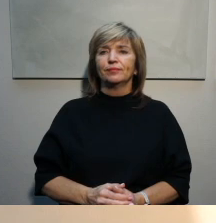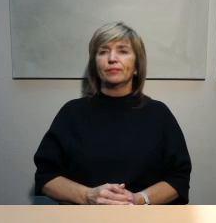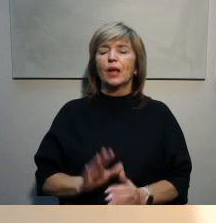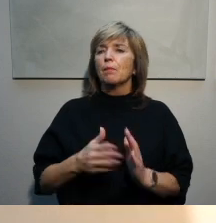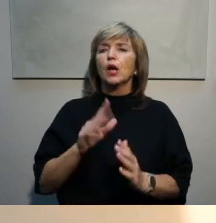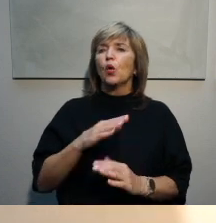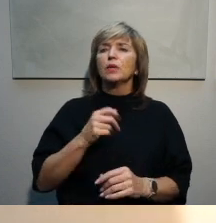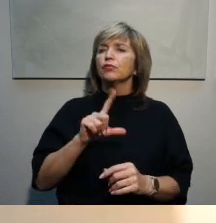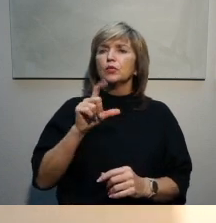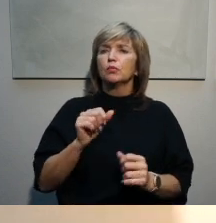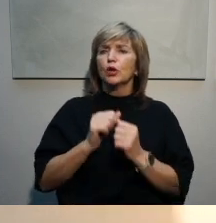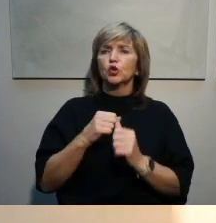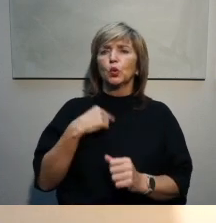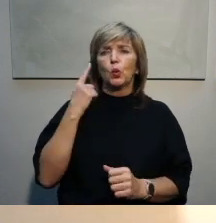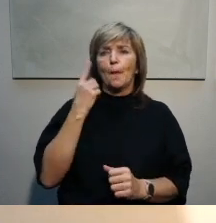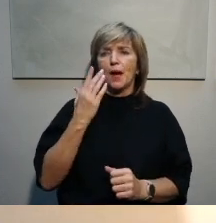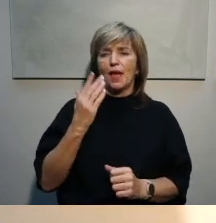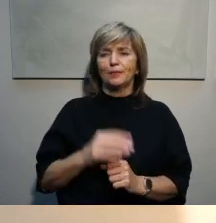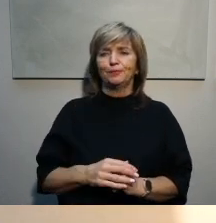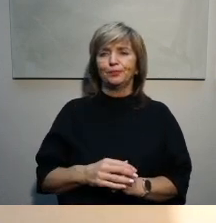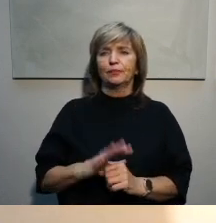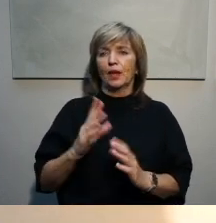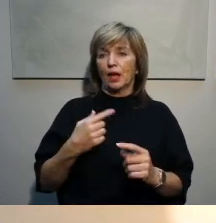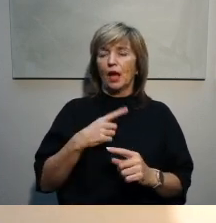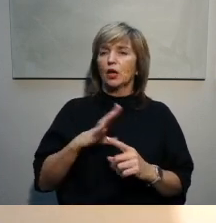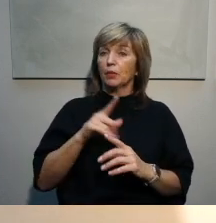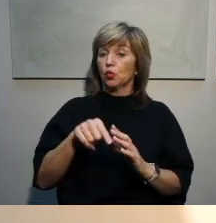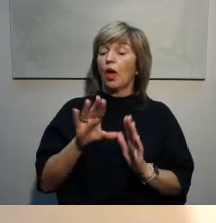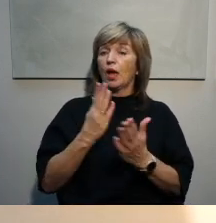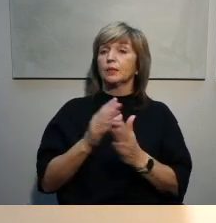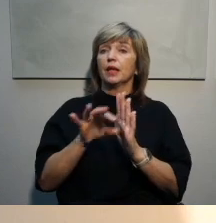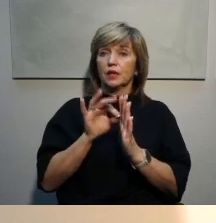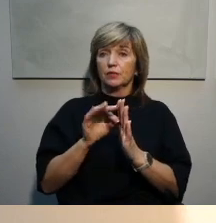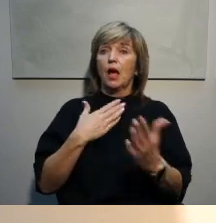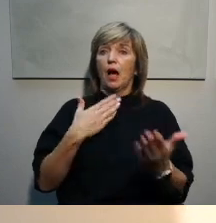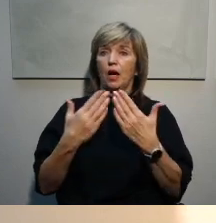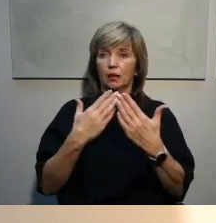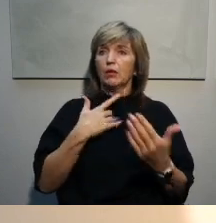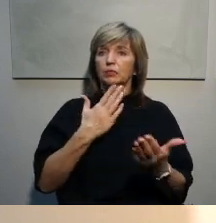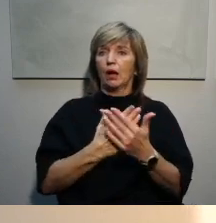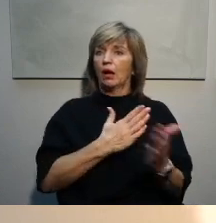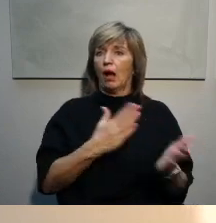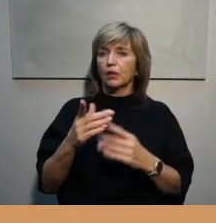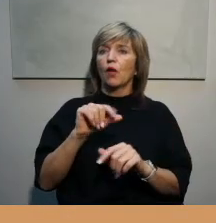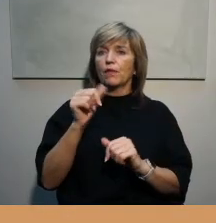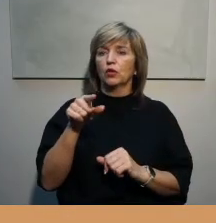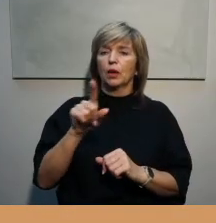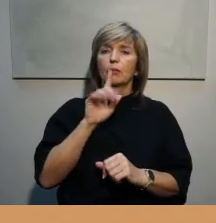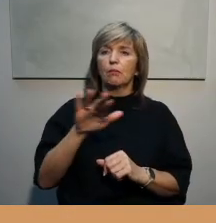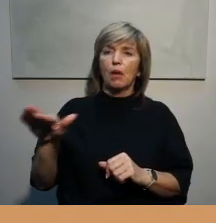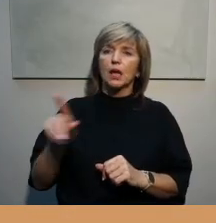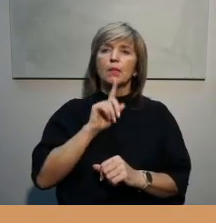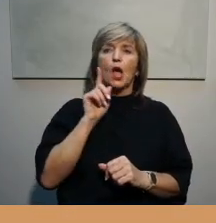Par ko mēs visbiežāk domājam? Ja mēs tomēr esam izvēlējušies, attiecības esam gatavi veidot ar šiem bērniem,